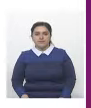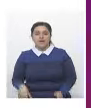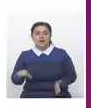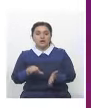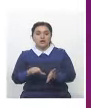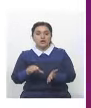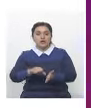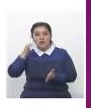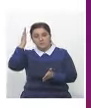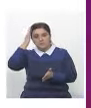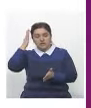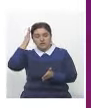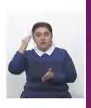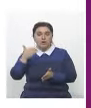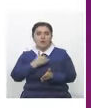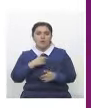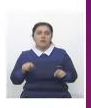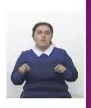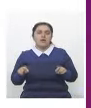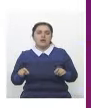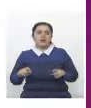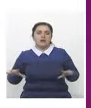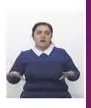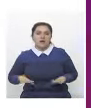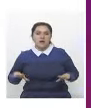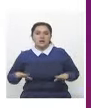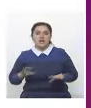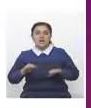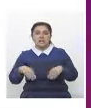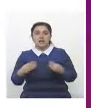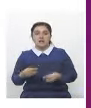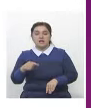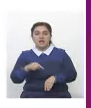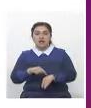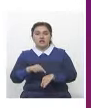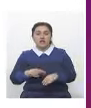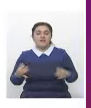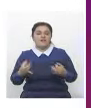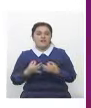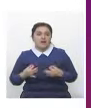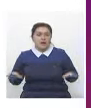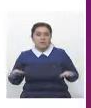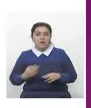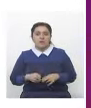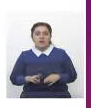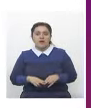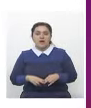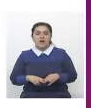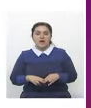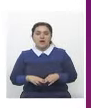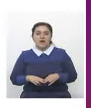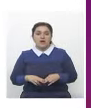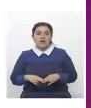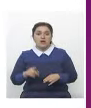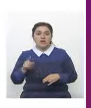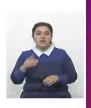Герой мечтает о стремительном беге коня, который даст ощущение свободы, простора. В